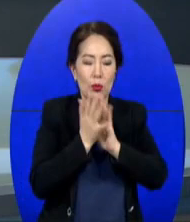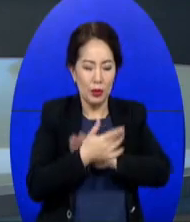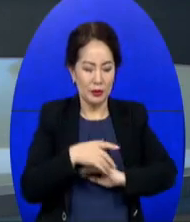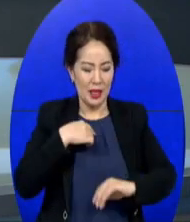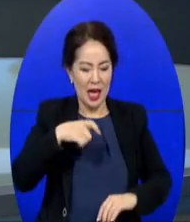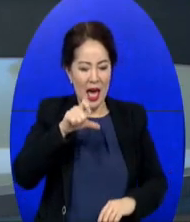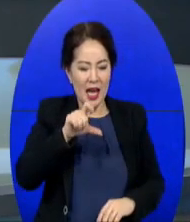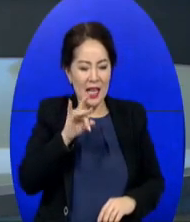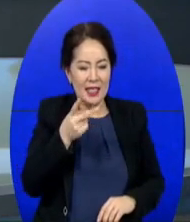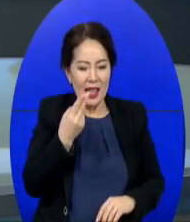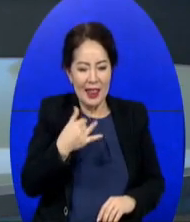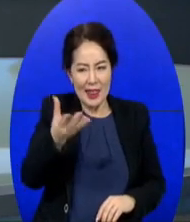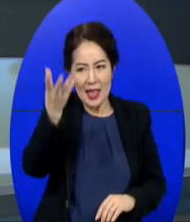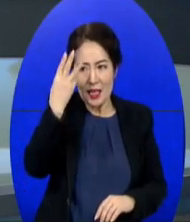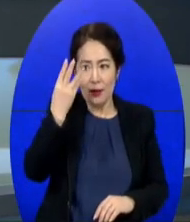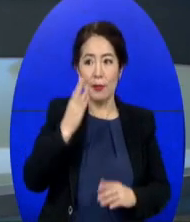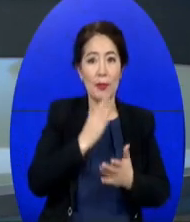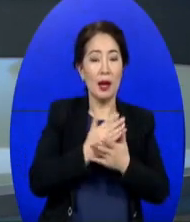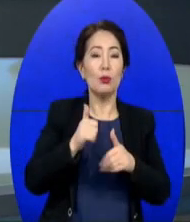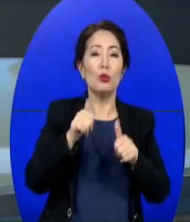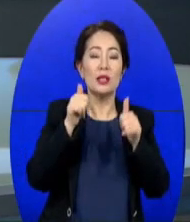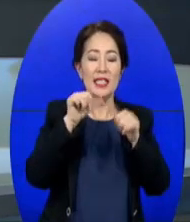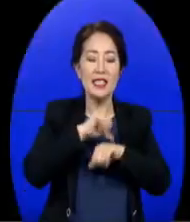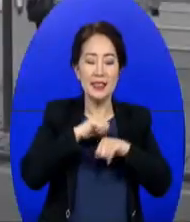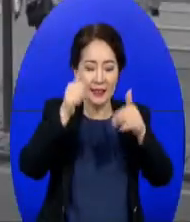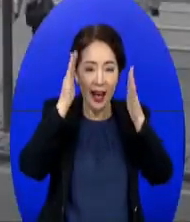иргэдийг сонор сэрэмжтэй байхыг анхаарууллаа.